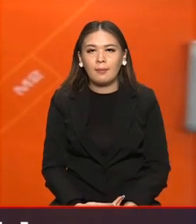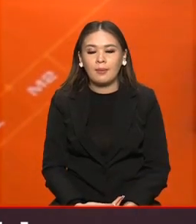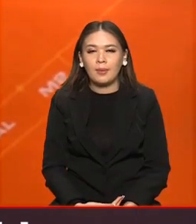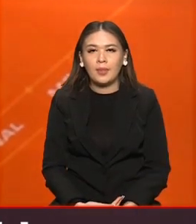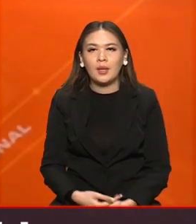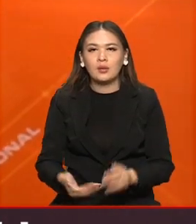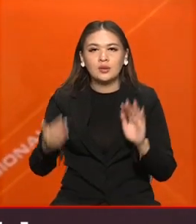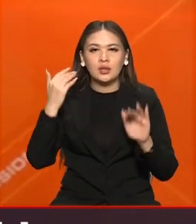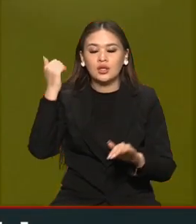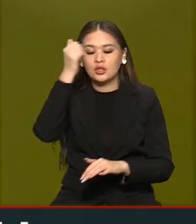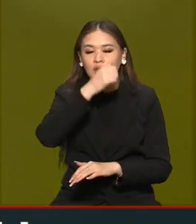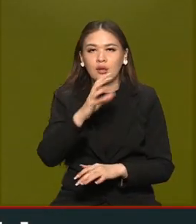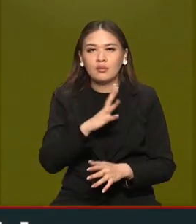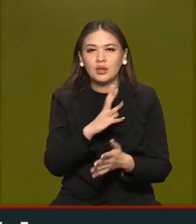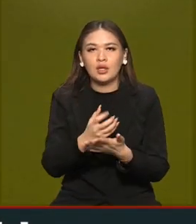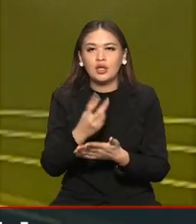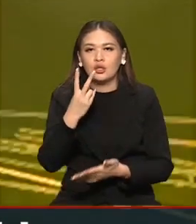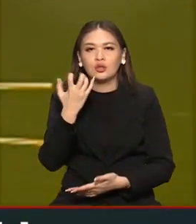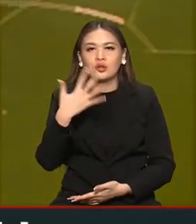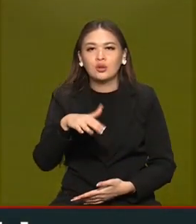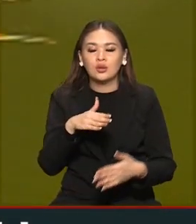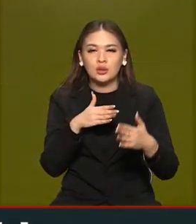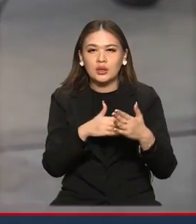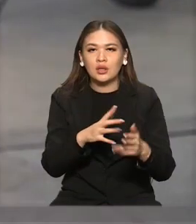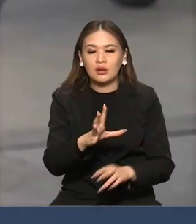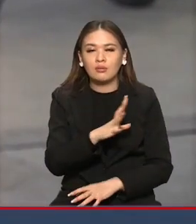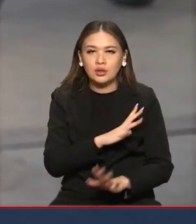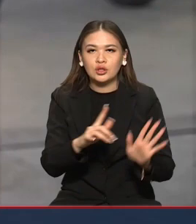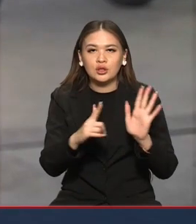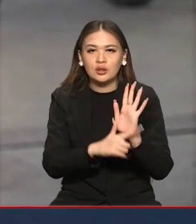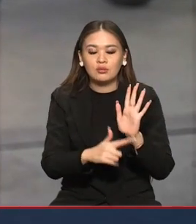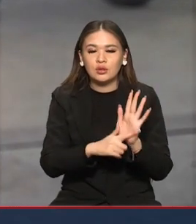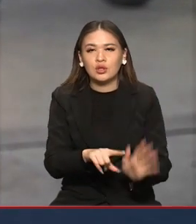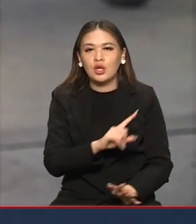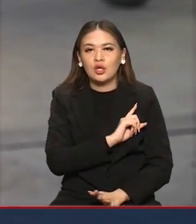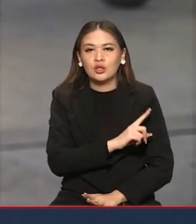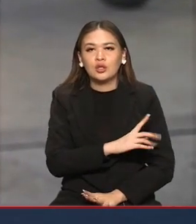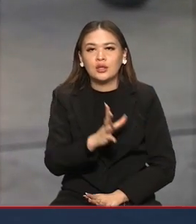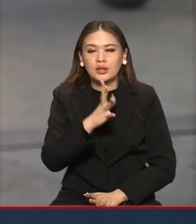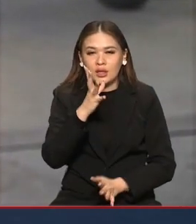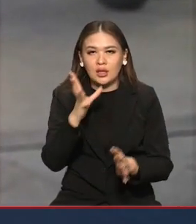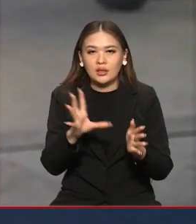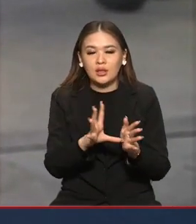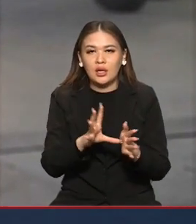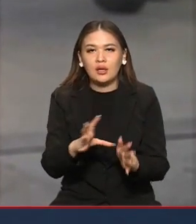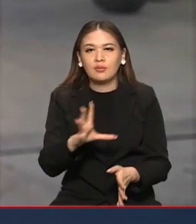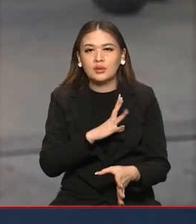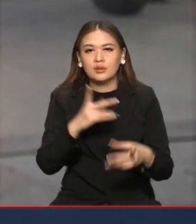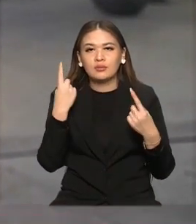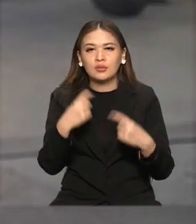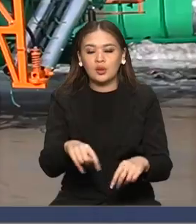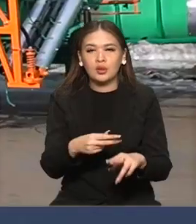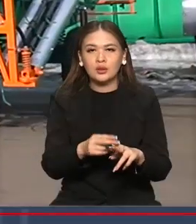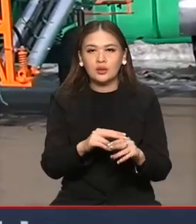Өткен жыл табысты болды. 250-ге дейін тіркемелерді және 70 бүріккіш техникаларды саттық. Мынадай кешенде жоғары сұранысқа